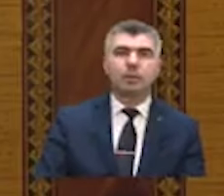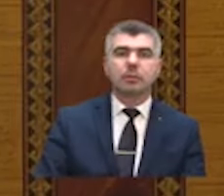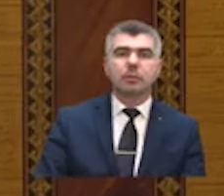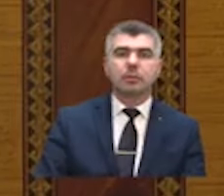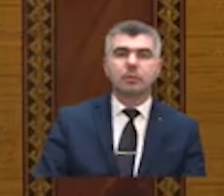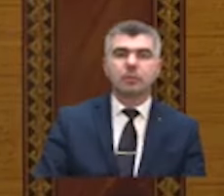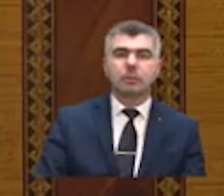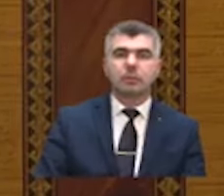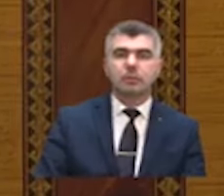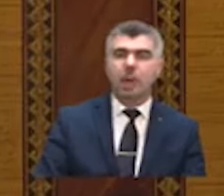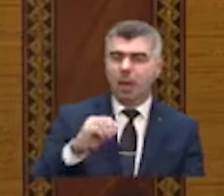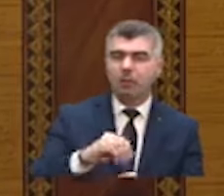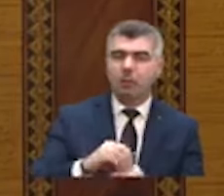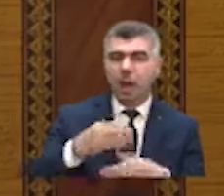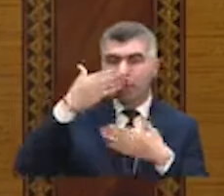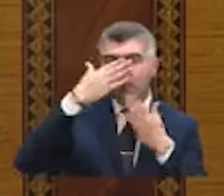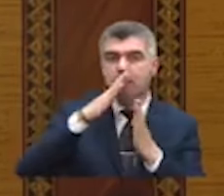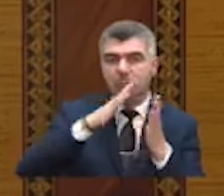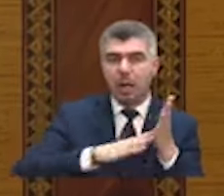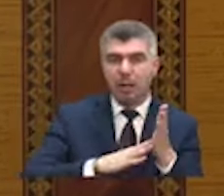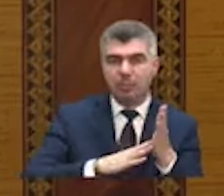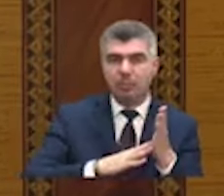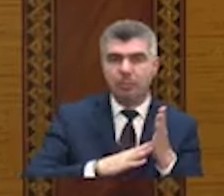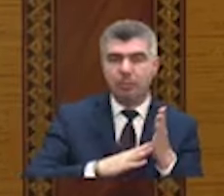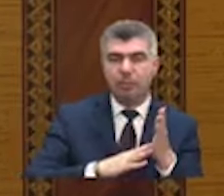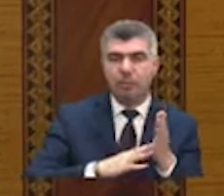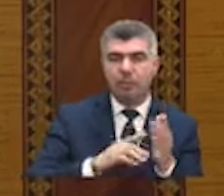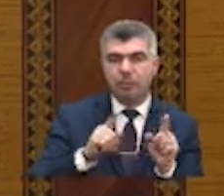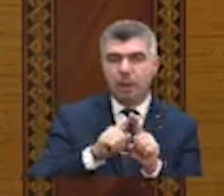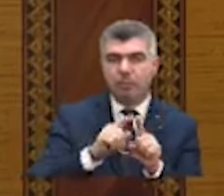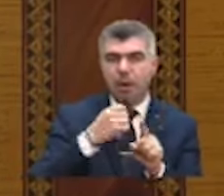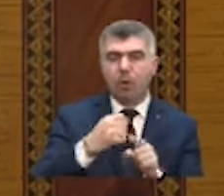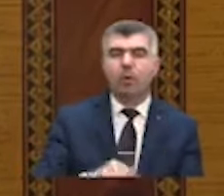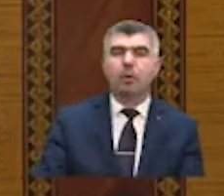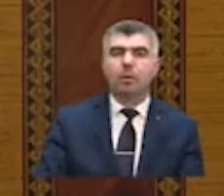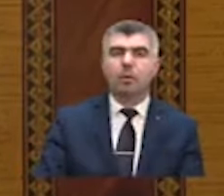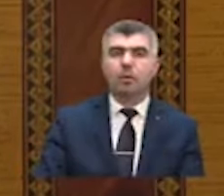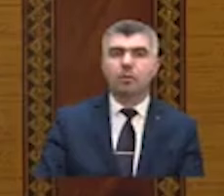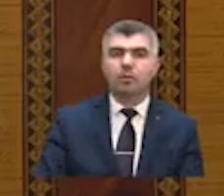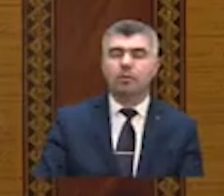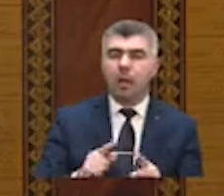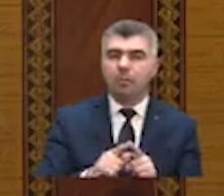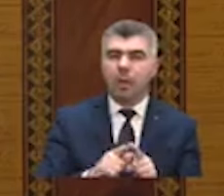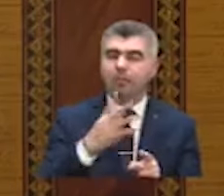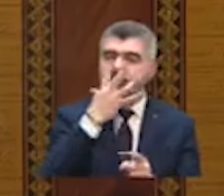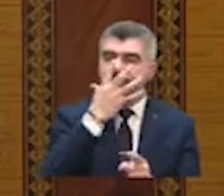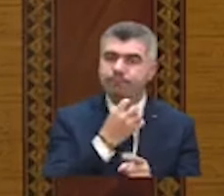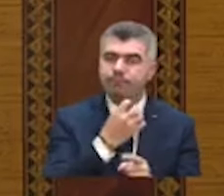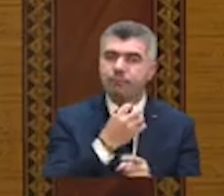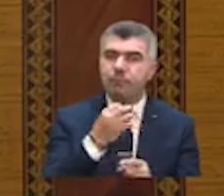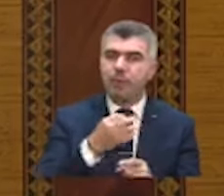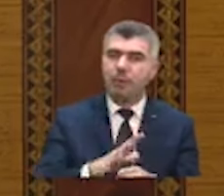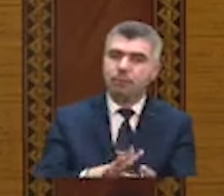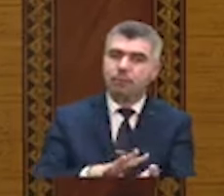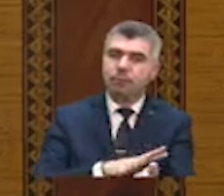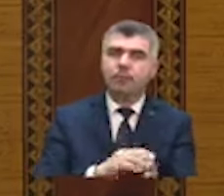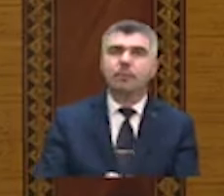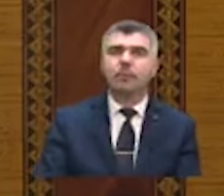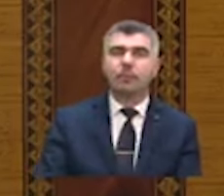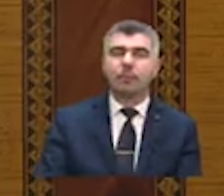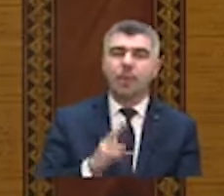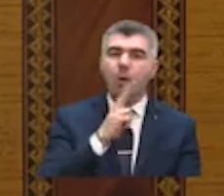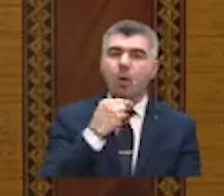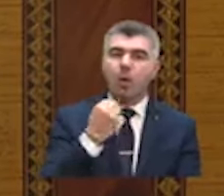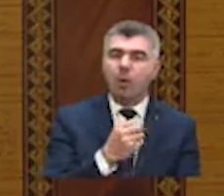كذلك المغاربه ماكيش تحوش المغاربه ماثرين وانا والحكومه